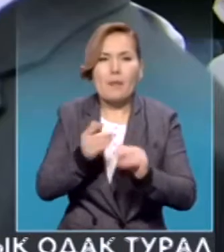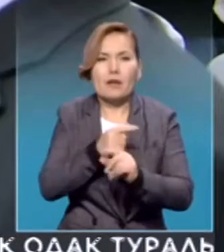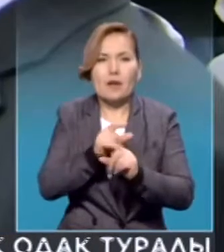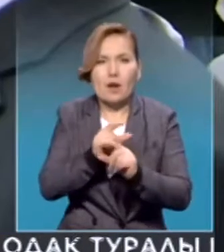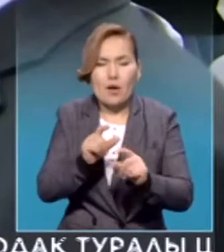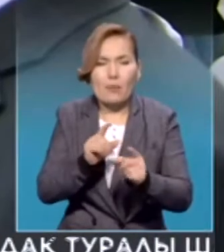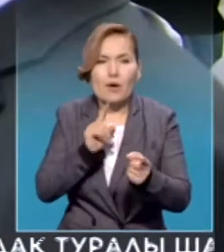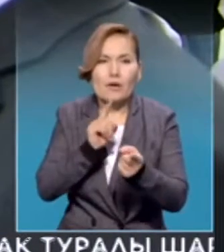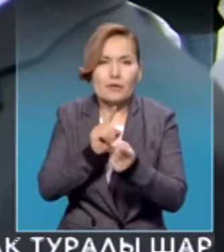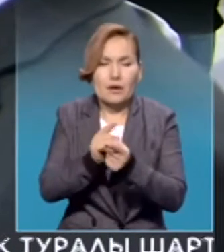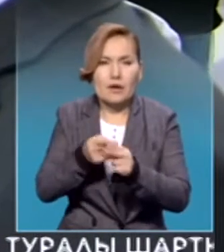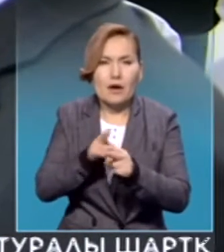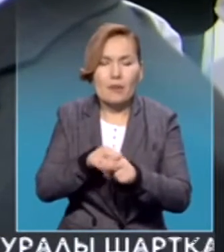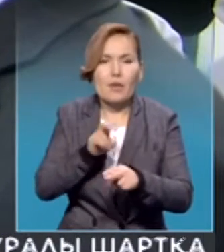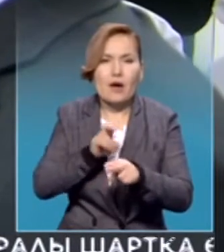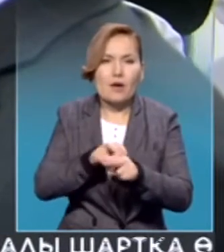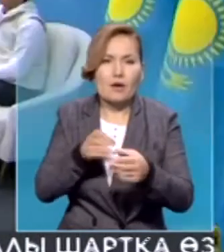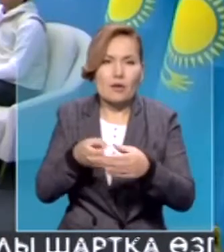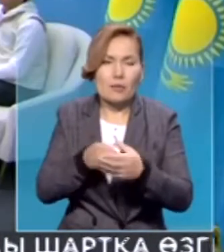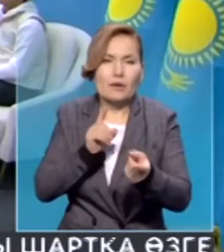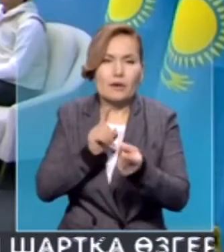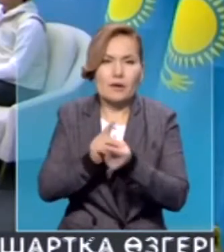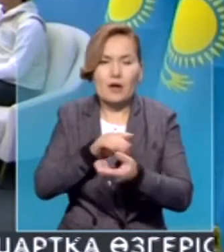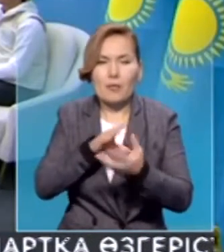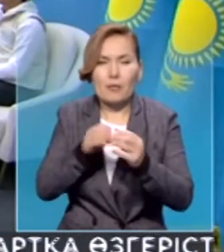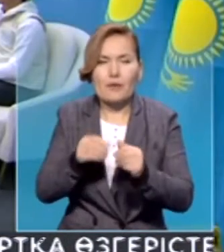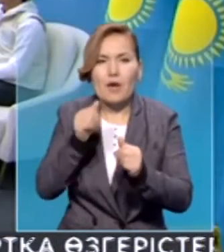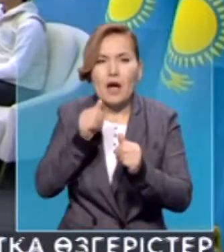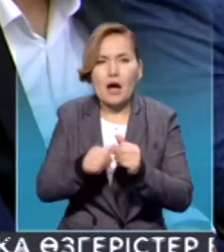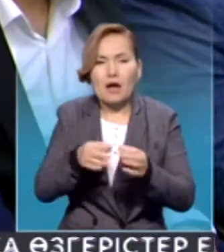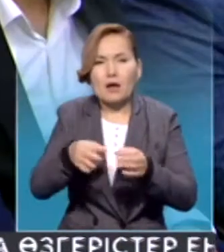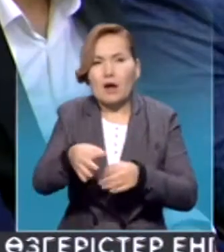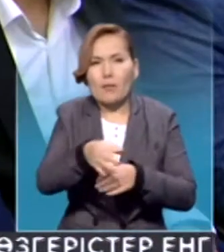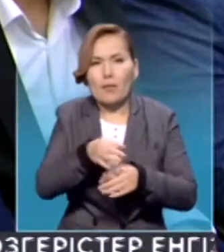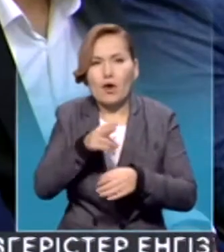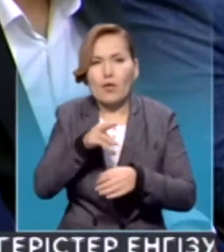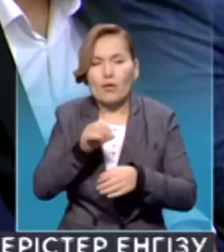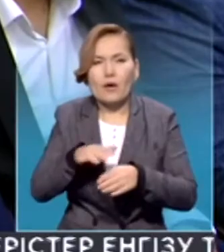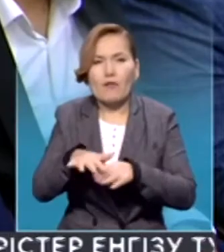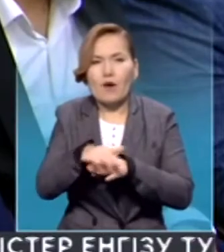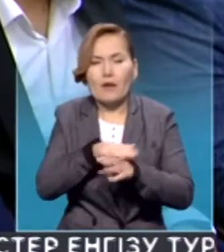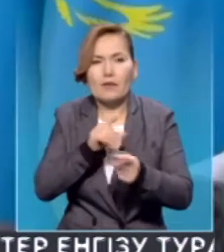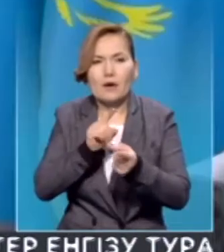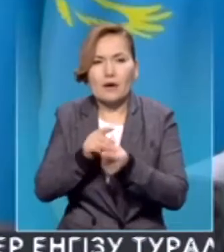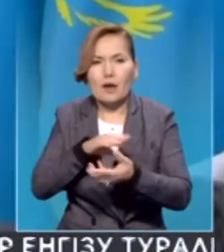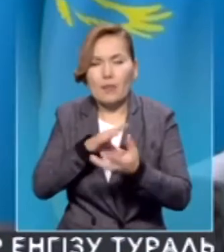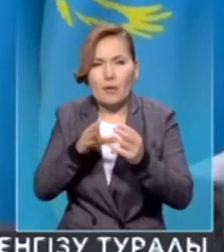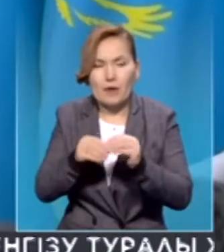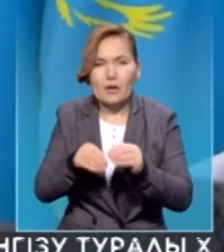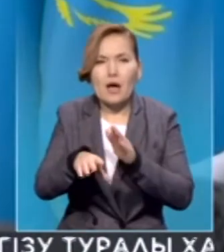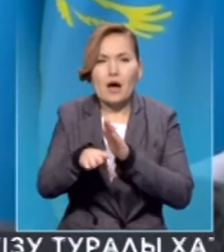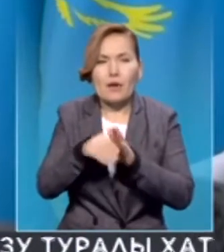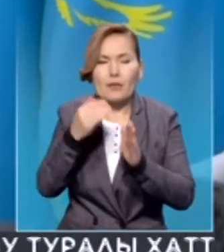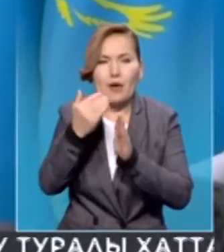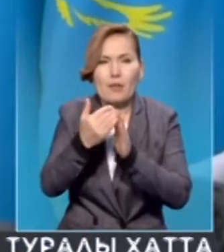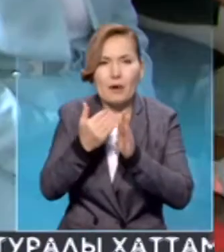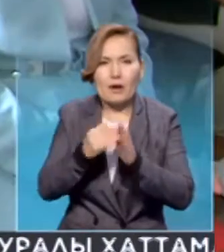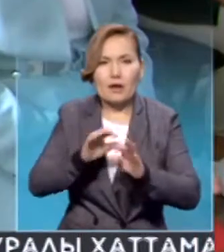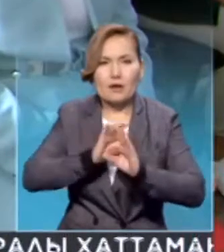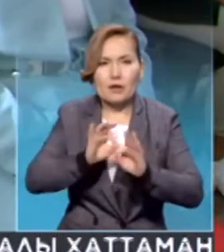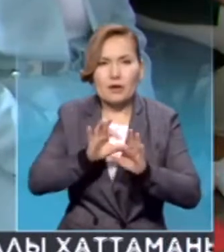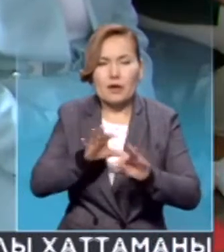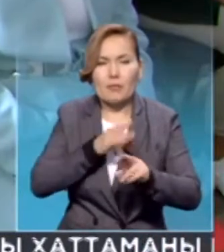болды, денсаулық сақтау жүйесін дамыту жайын талқылады. Әрі өңір орталығы Қонаевта тұрғындармен кездесіп, кандидаттың сайлауалды бағдарламасын